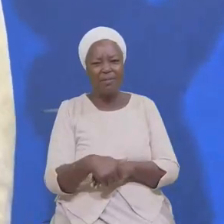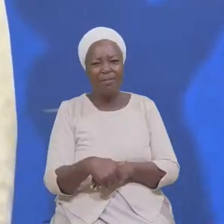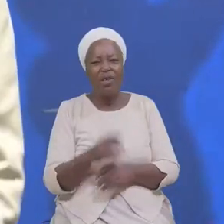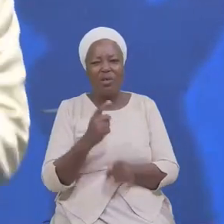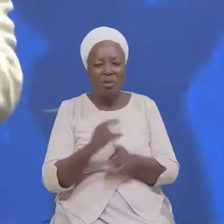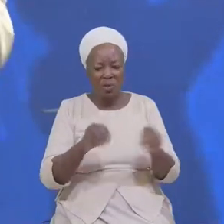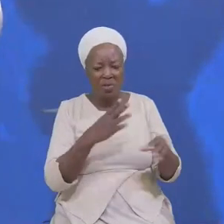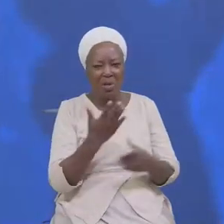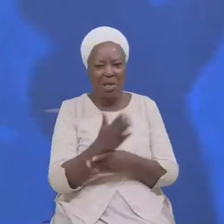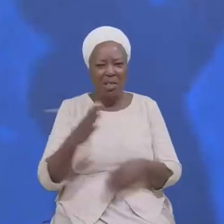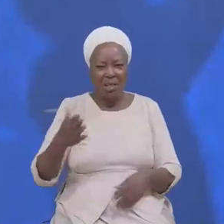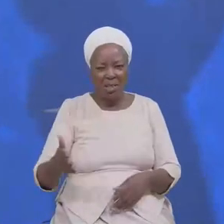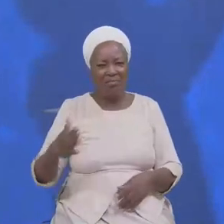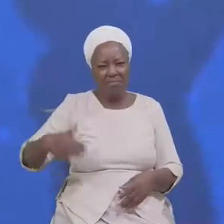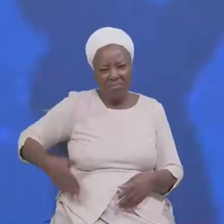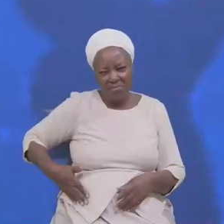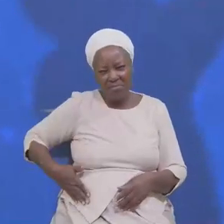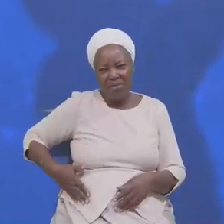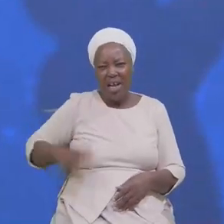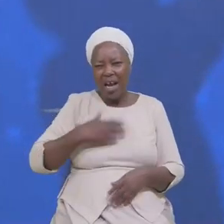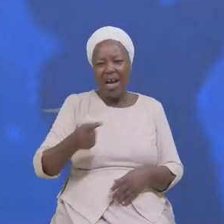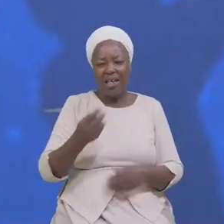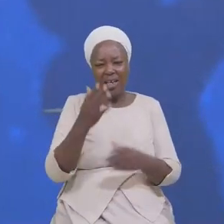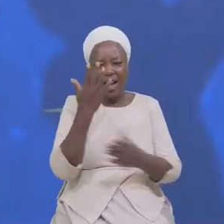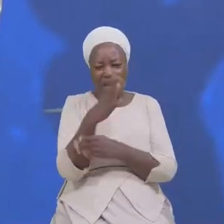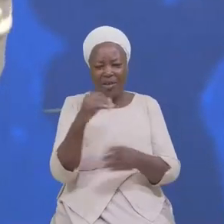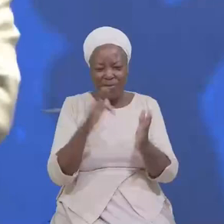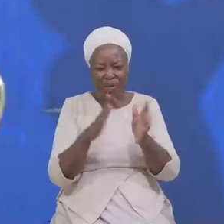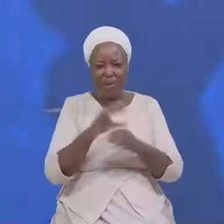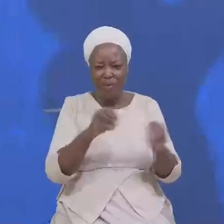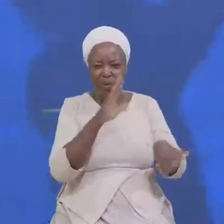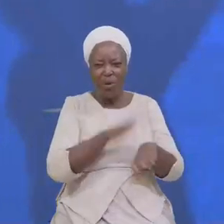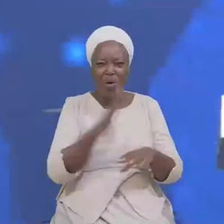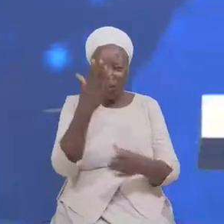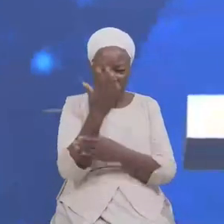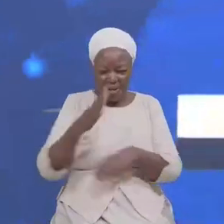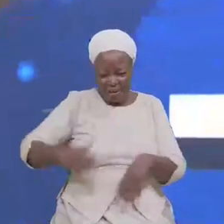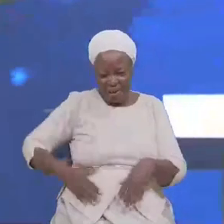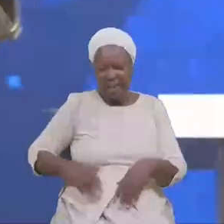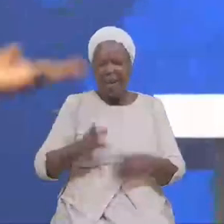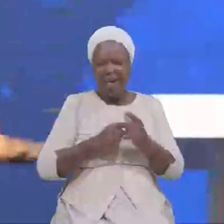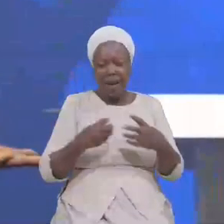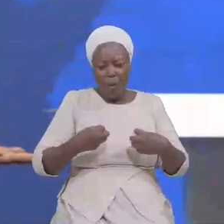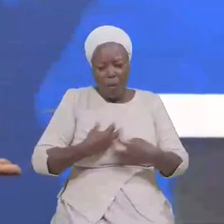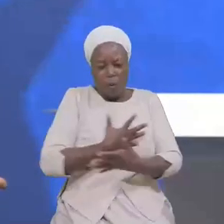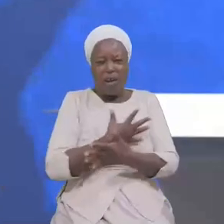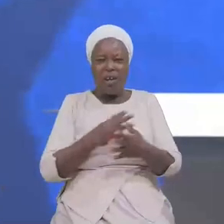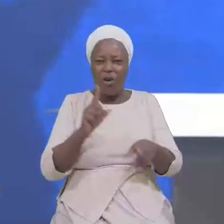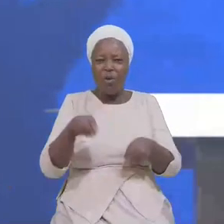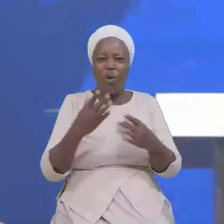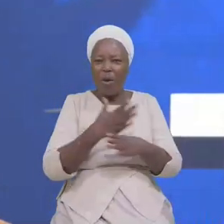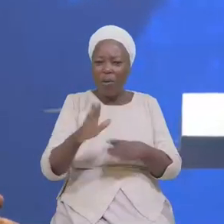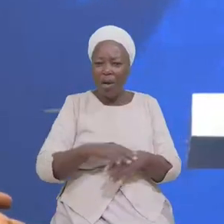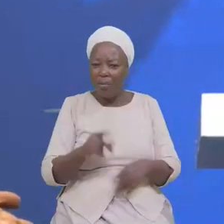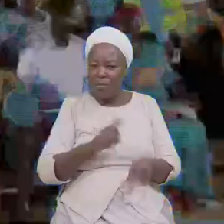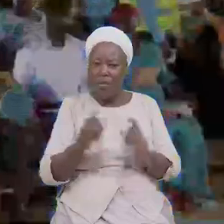là-bas. Et la main de Jésus sera posée sur ta main. enflement disparaît, regarde,